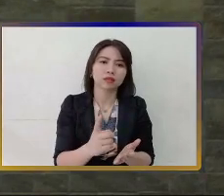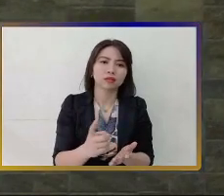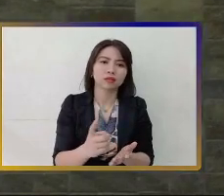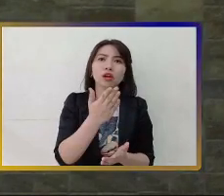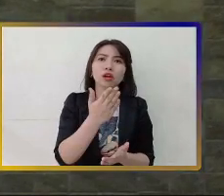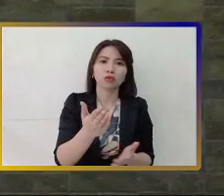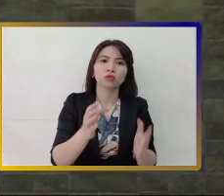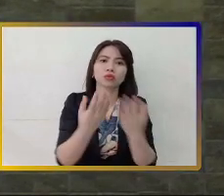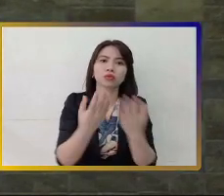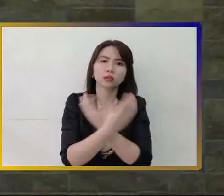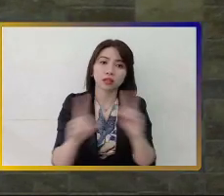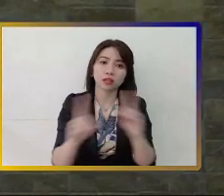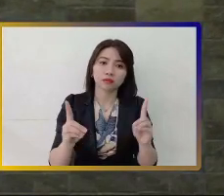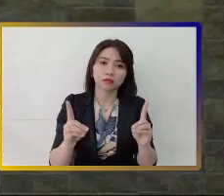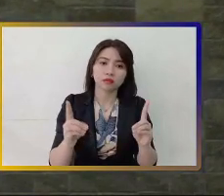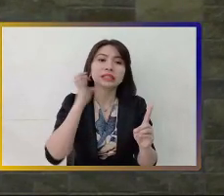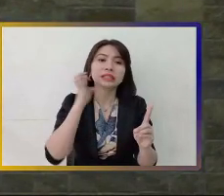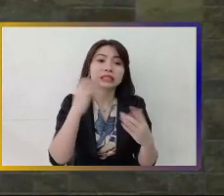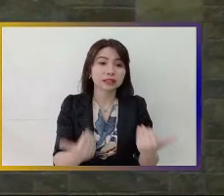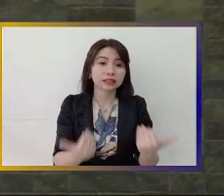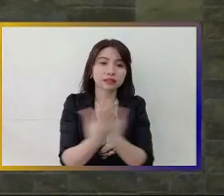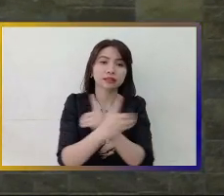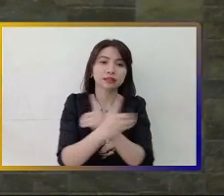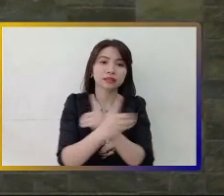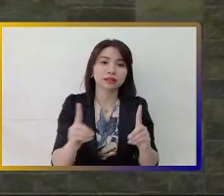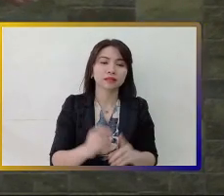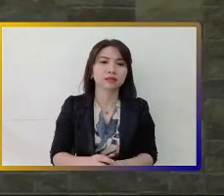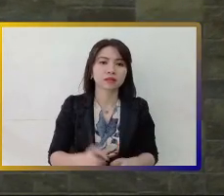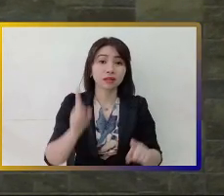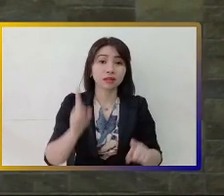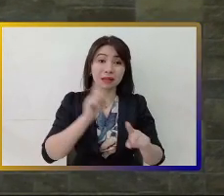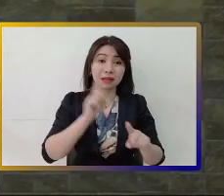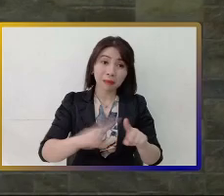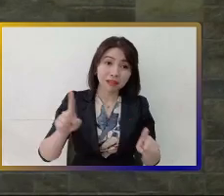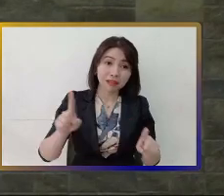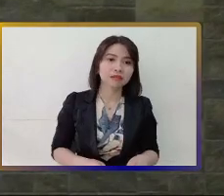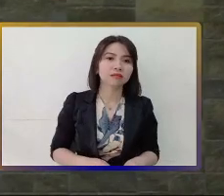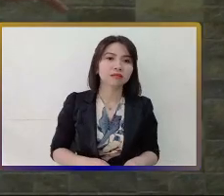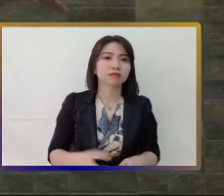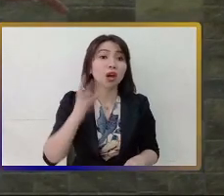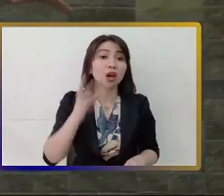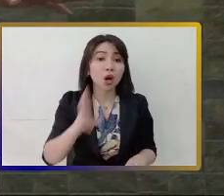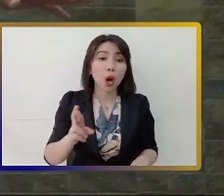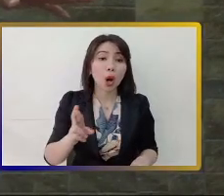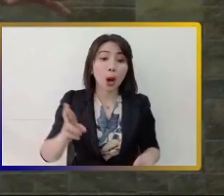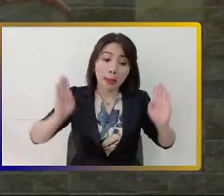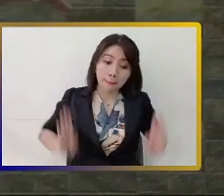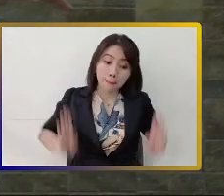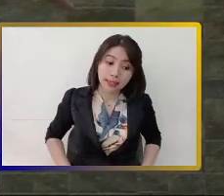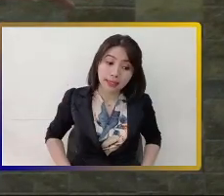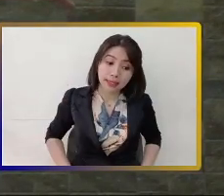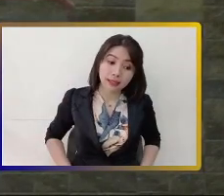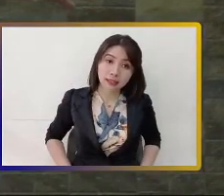delivered. Pero mga kapatid, yung posture niya ay hindi pa nagbabago.